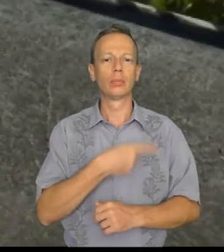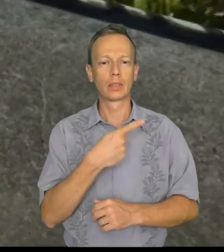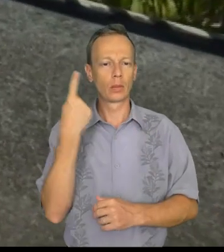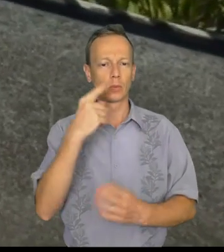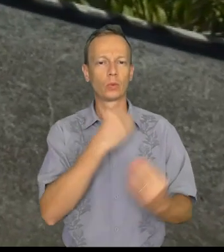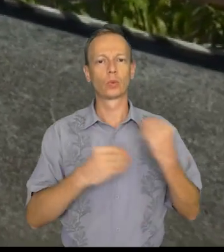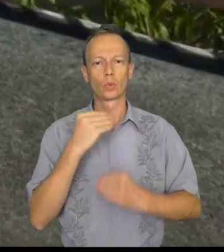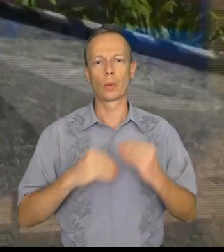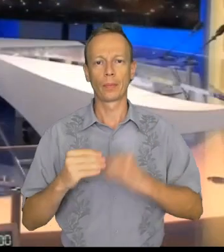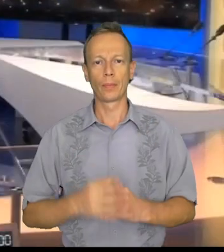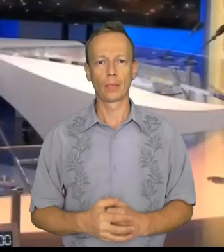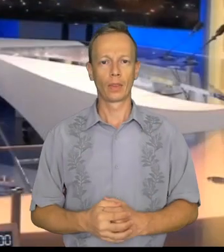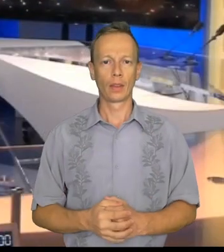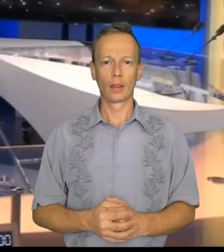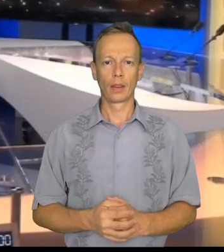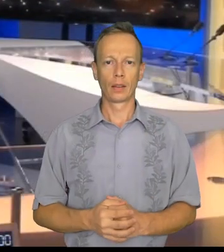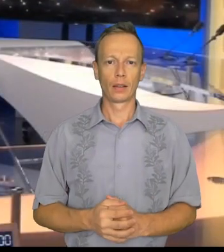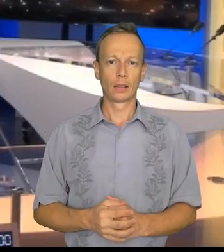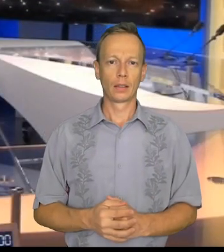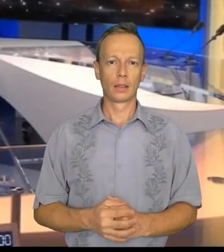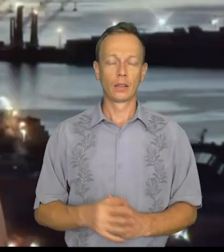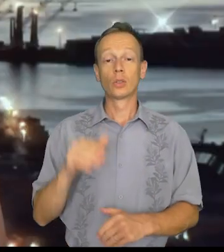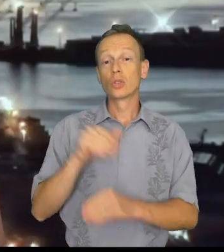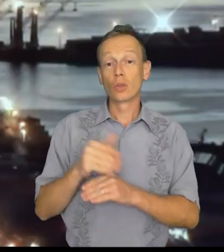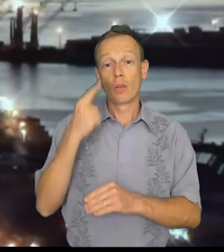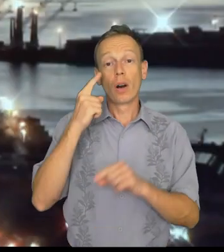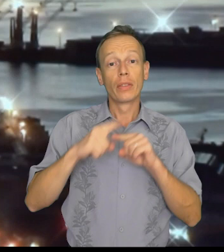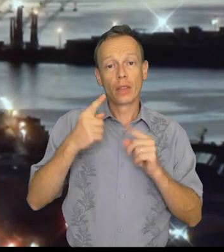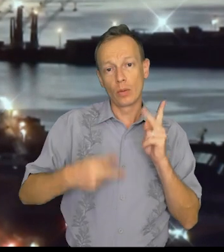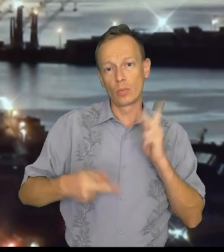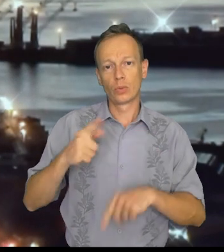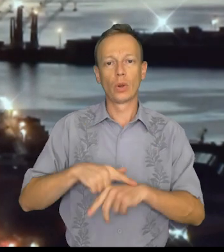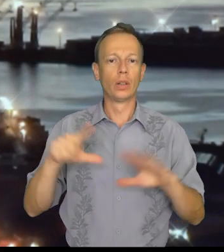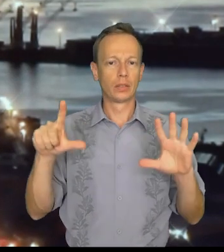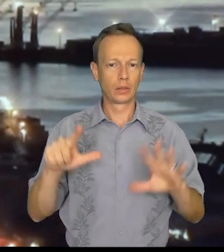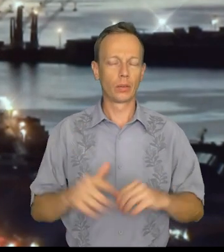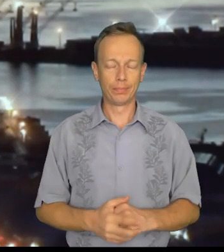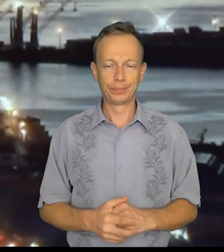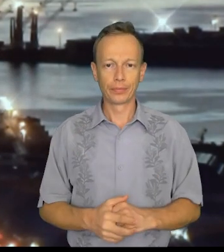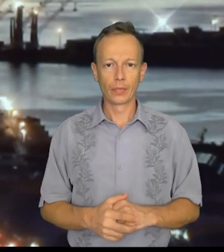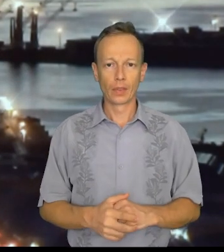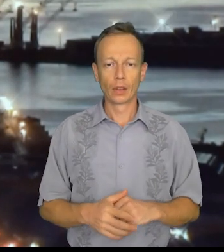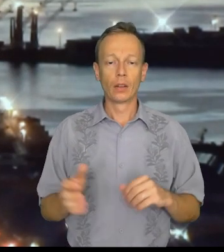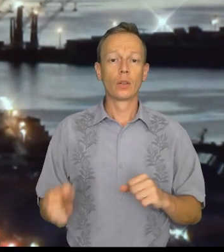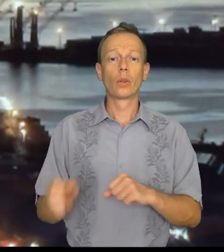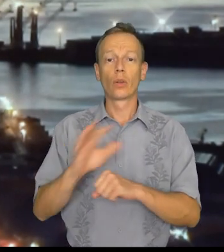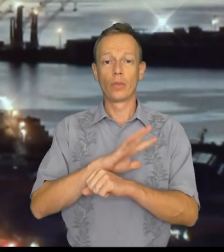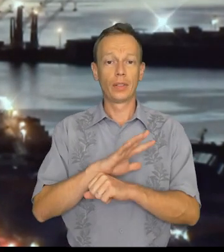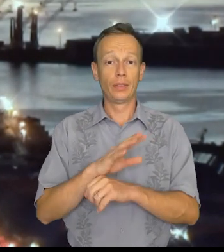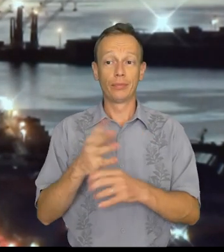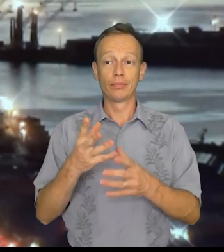soigner. Développement de cette information ce soir dans nos journaux de 19h. La Covid toujours présente